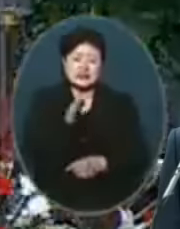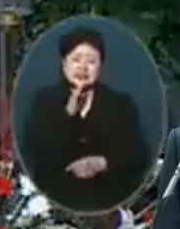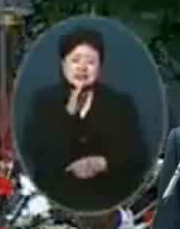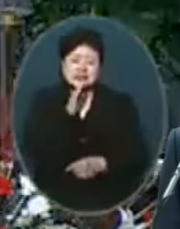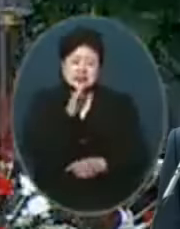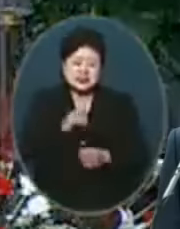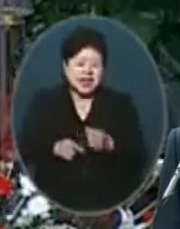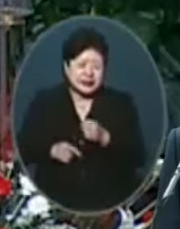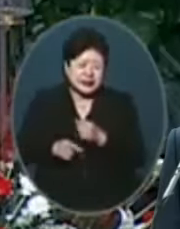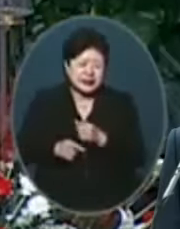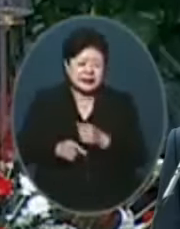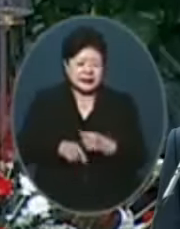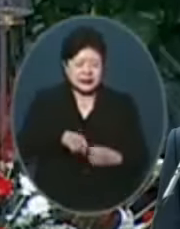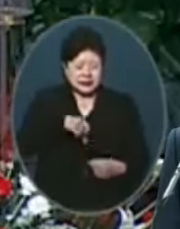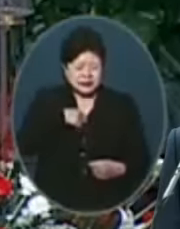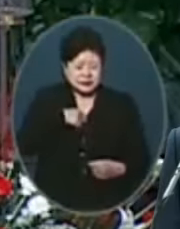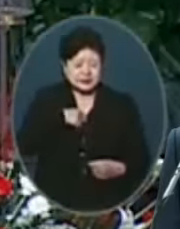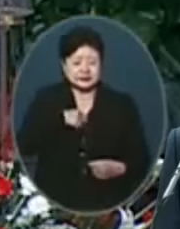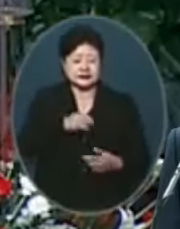진실한